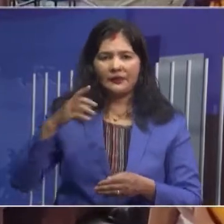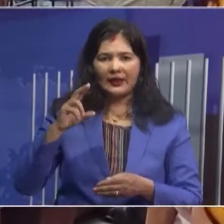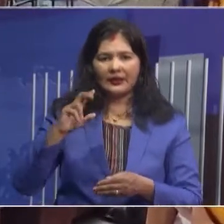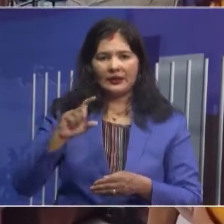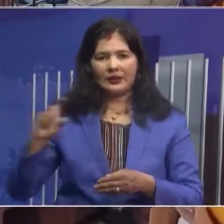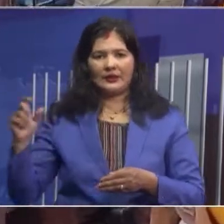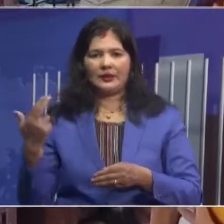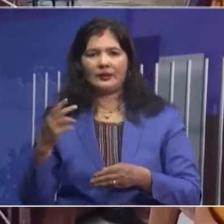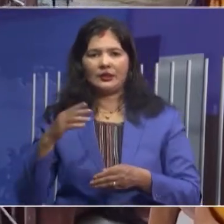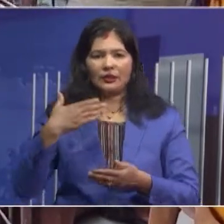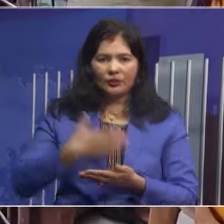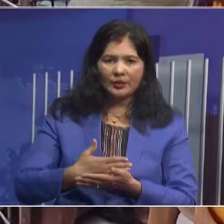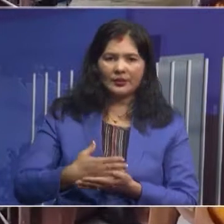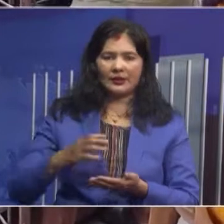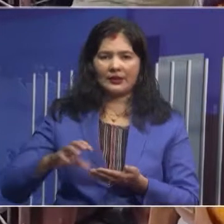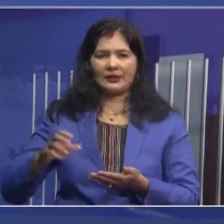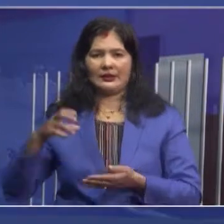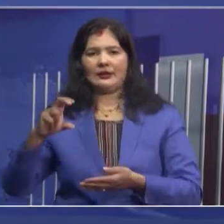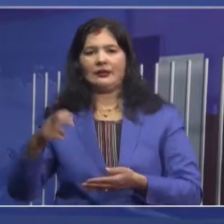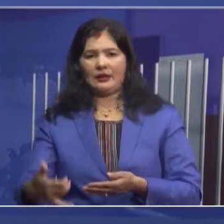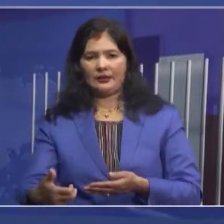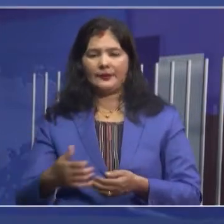टेलिभिजन, लुम्बिनी प्रदेश, दाङ।